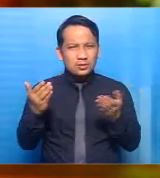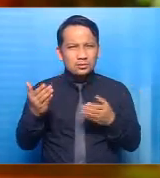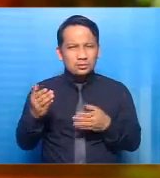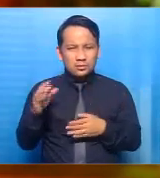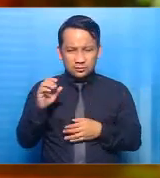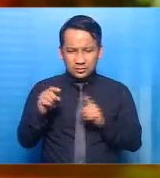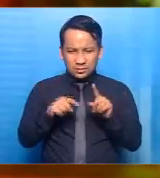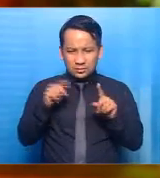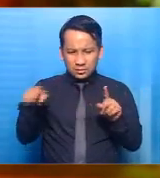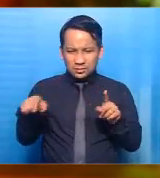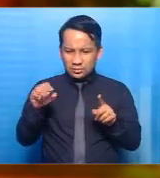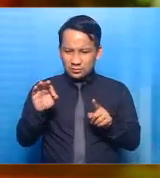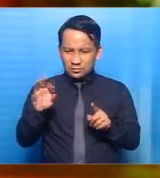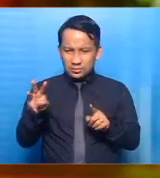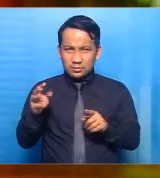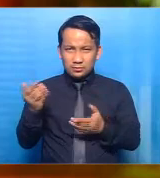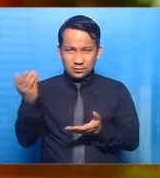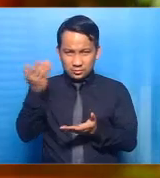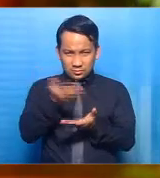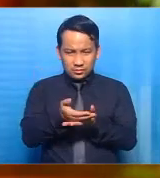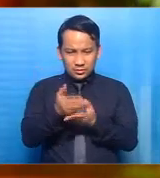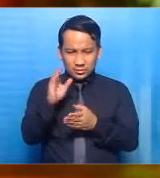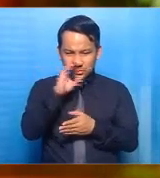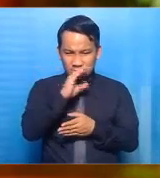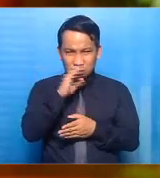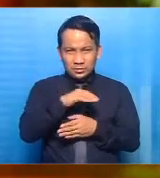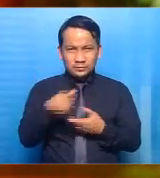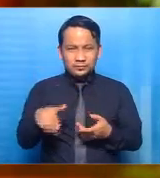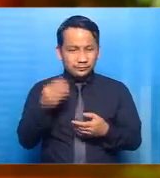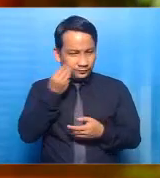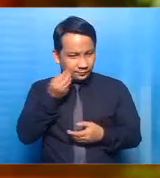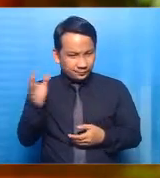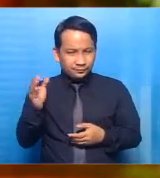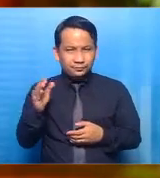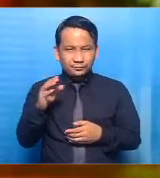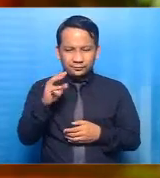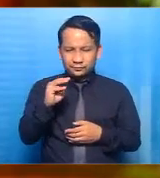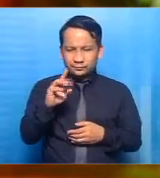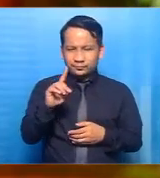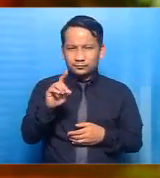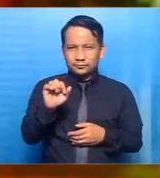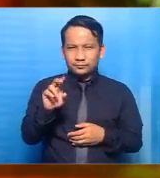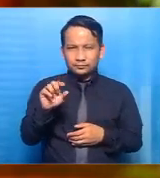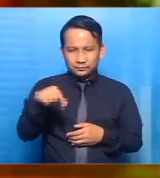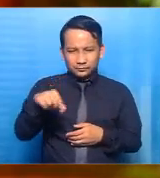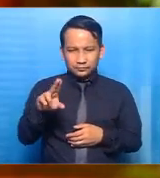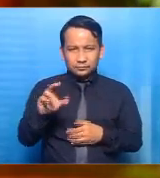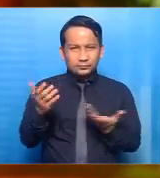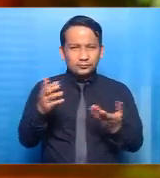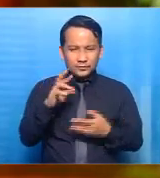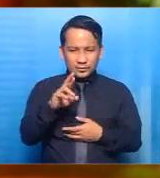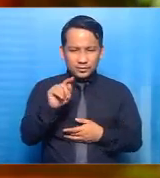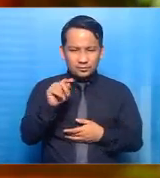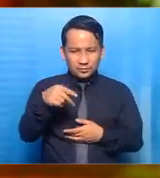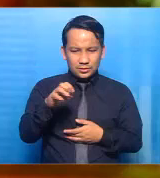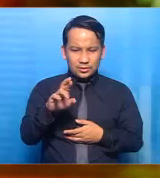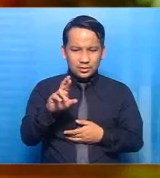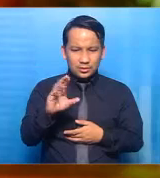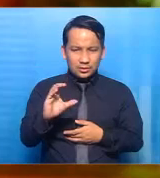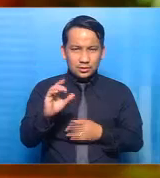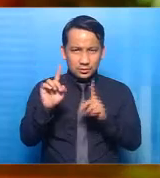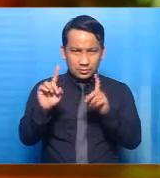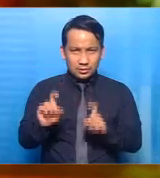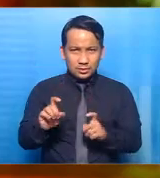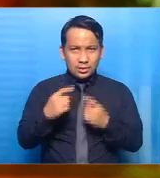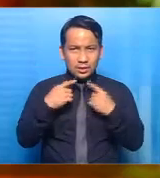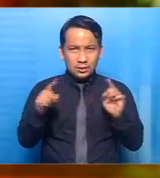pang OFW na nakapasok na dito sa Cebu at nakauwi na ng Mandawi nang hindi sumailalim sa RT-PCR test.